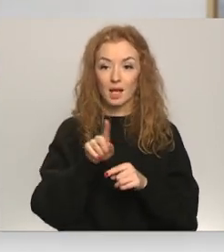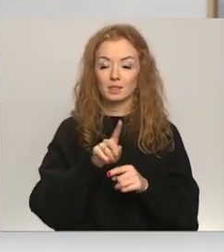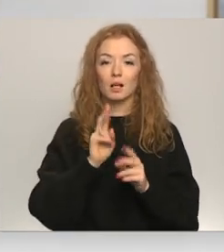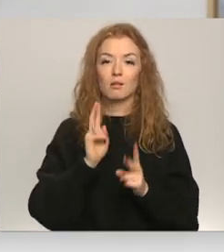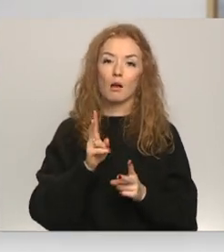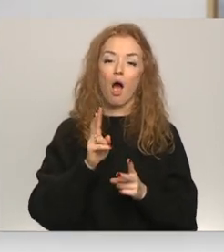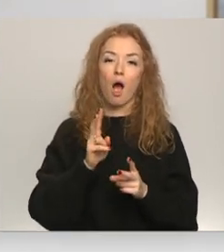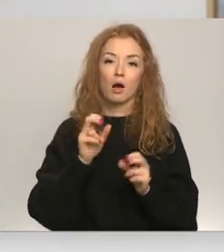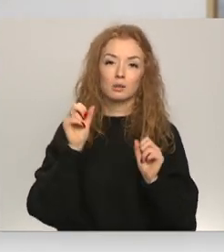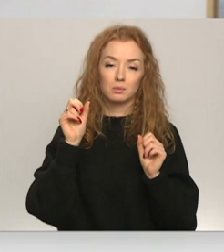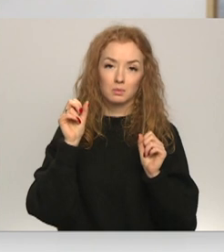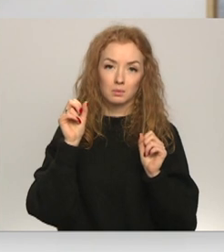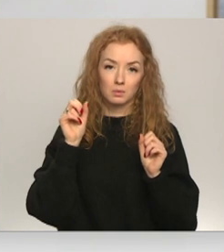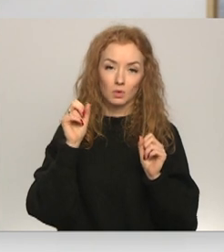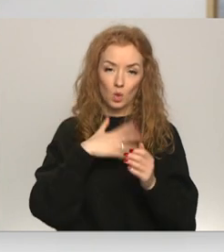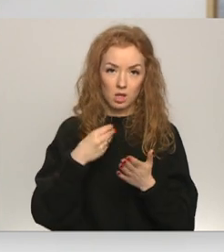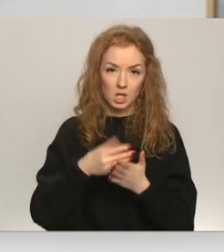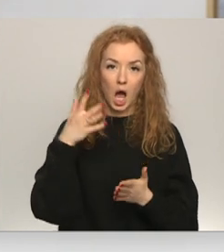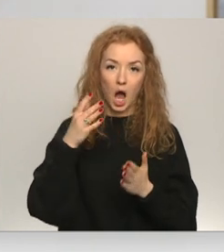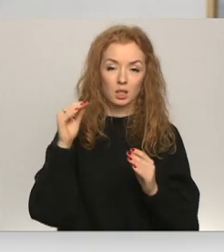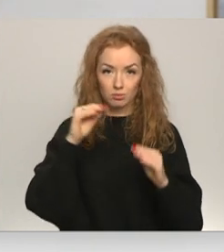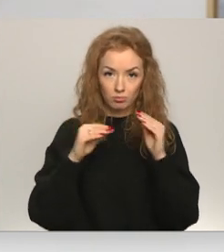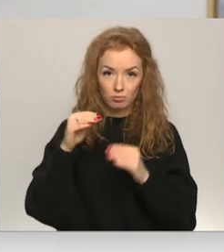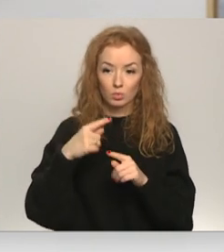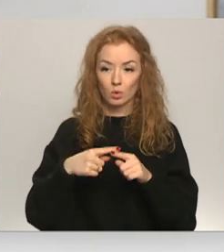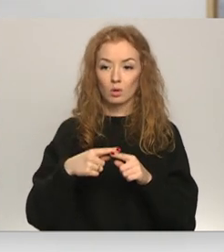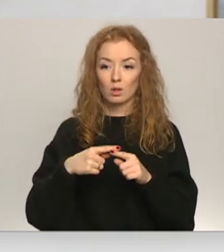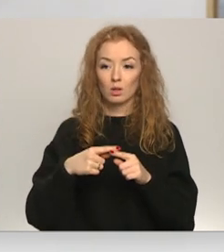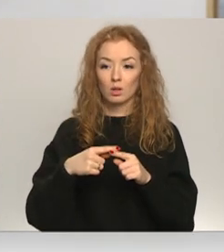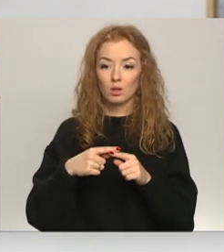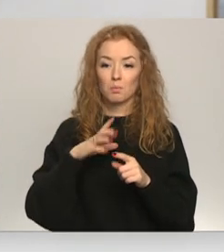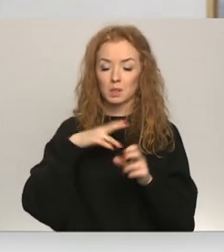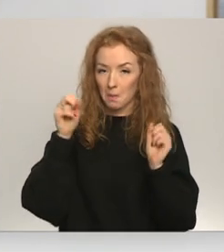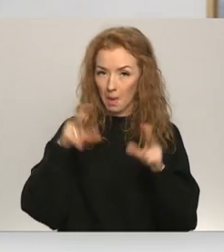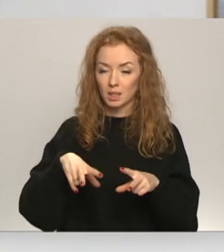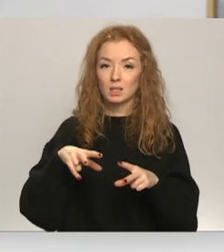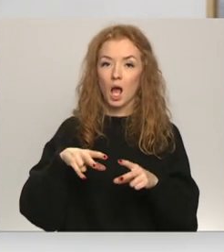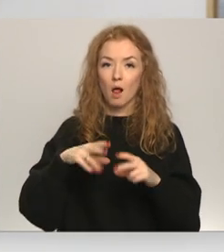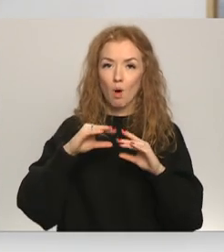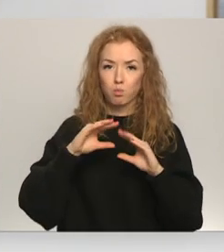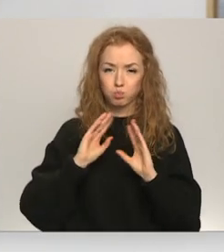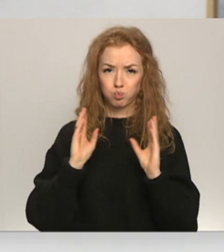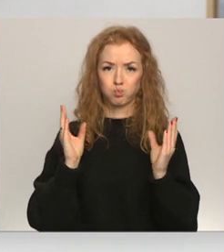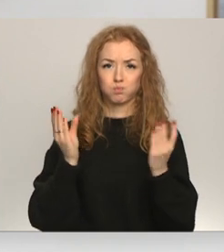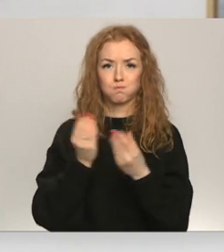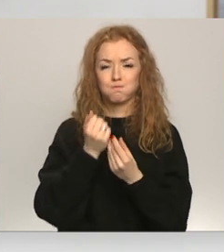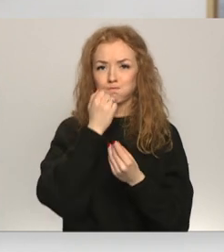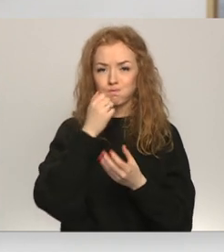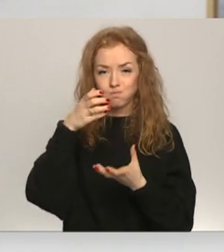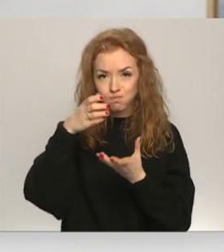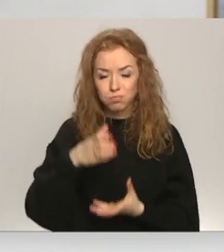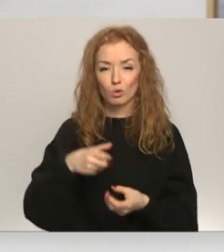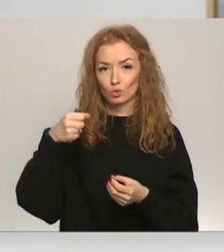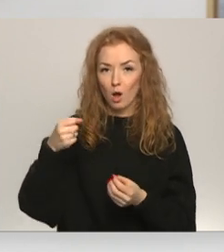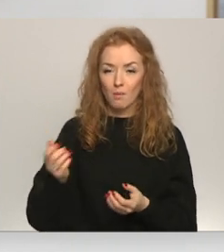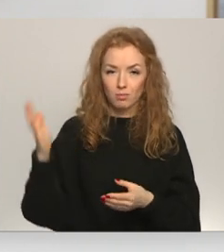izstrādājums pats pa sevim un vietīca matracī tādā biezā un somā